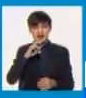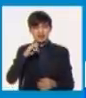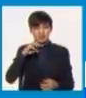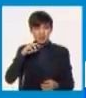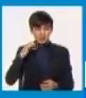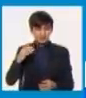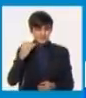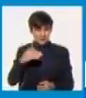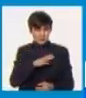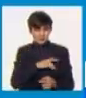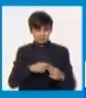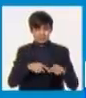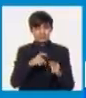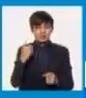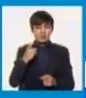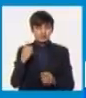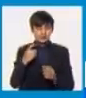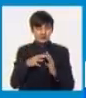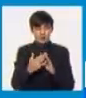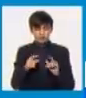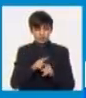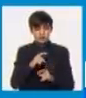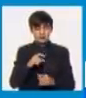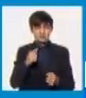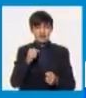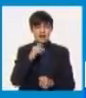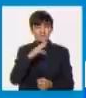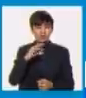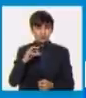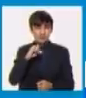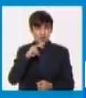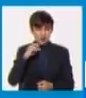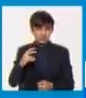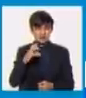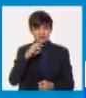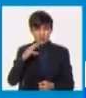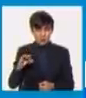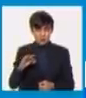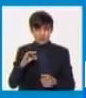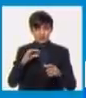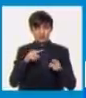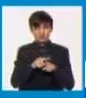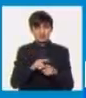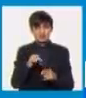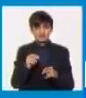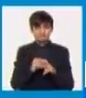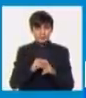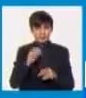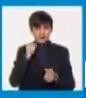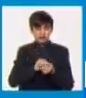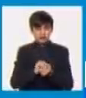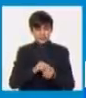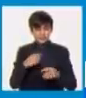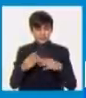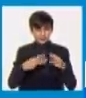сервисные фирмы сельскохозяйственного назначения, автосалоны, СТО, шиномонтажный сервис, химчистки и ремонт оргтехники.